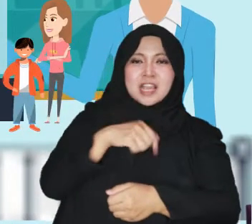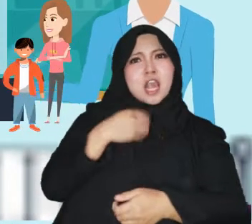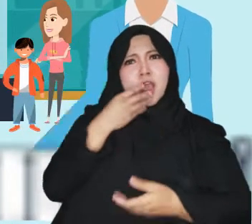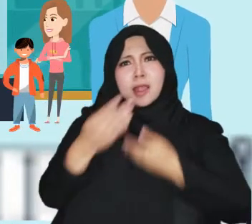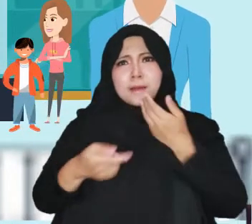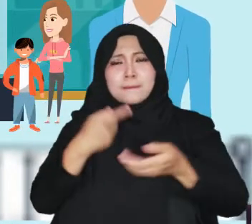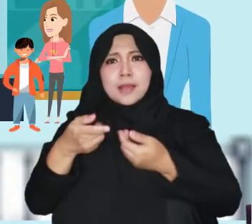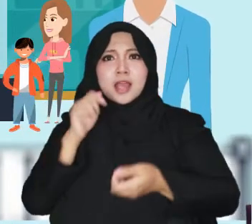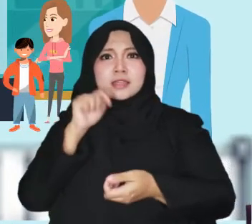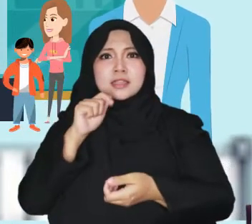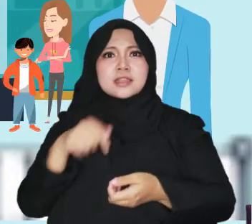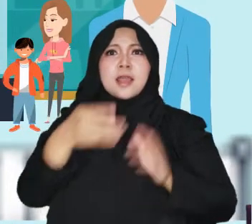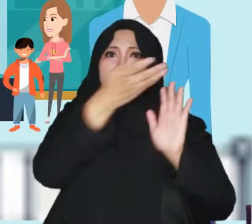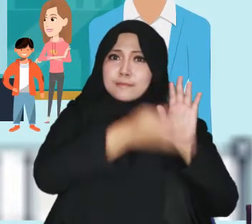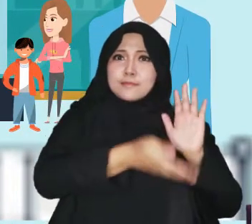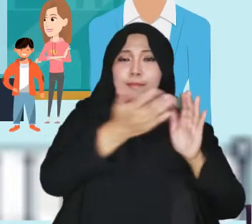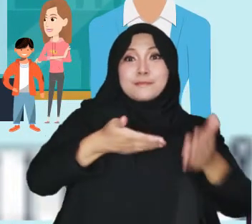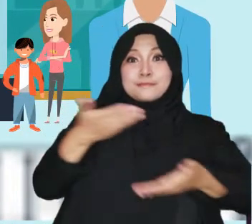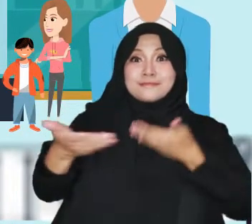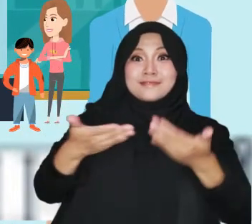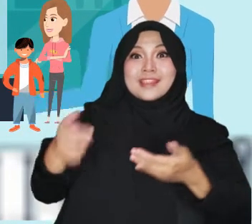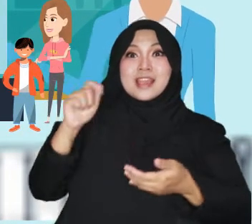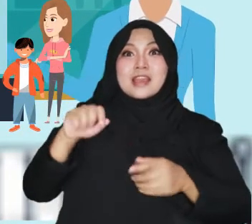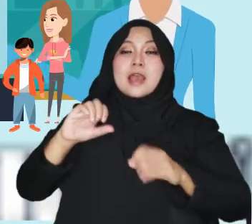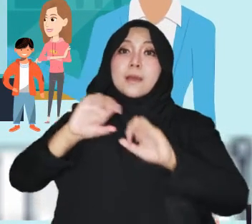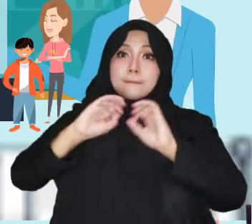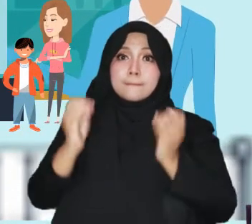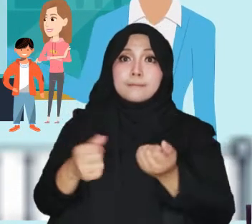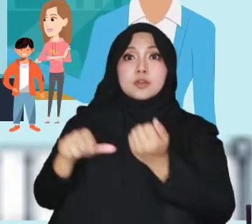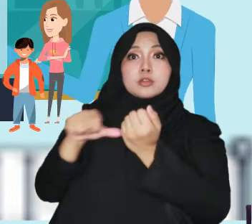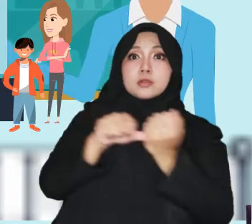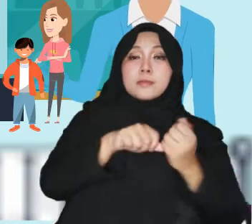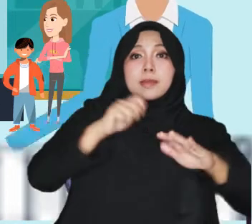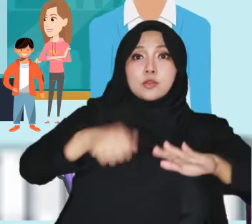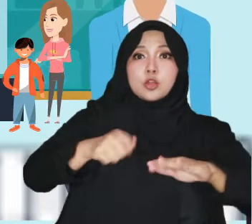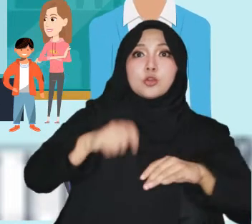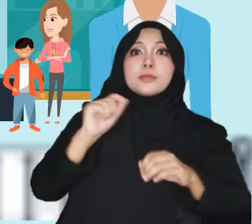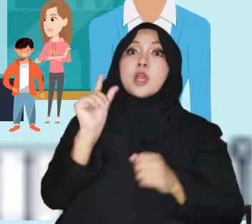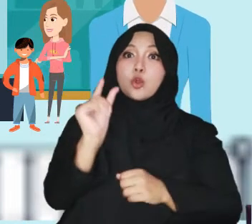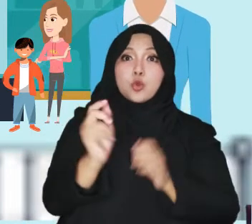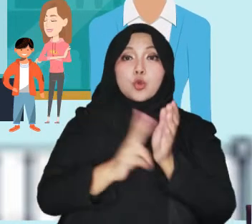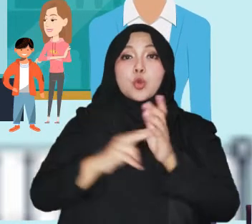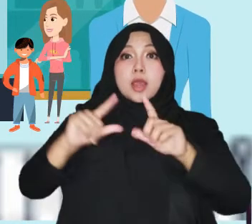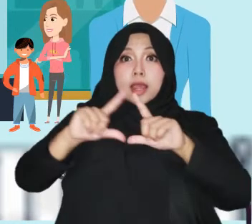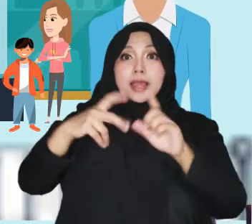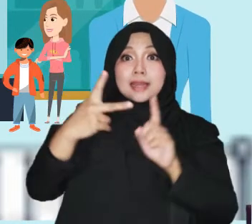Kami akan membahas mengenai prosedur pelayanan pos bakum yang ada di Pengadilan Negeri Unaha.